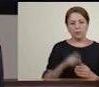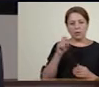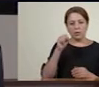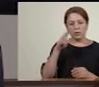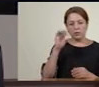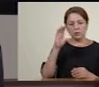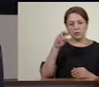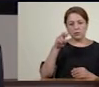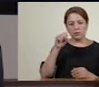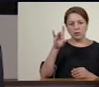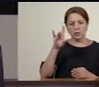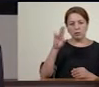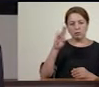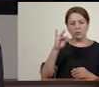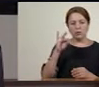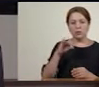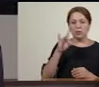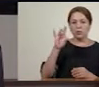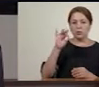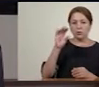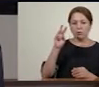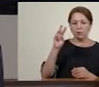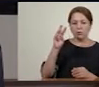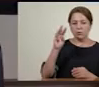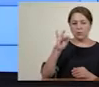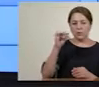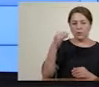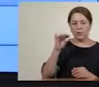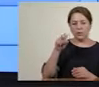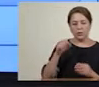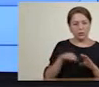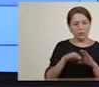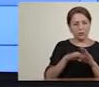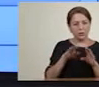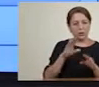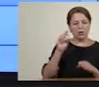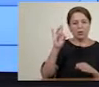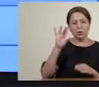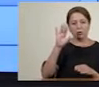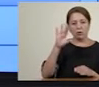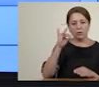Hadislarni roviylar yig'ib olgan. Xo'sh, roviylar kim?